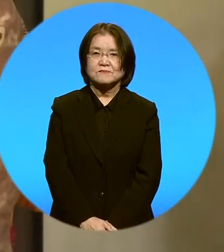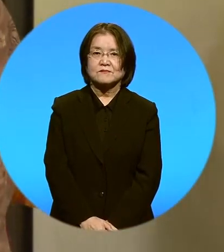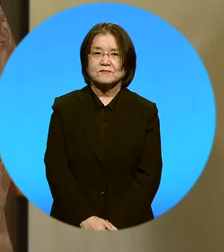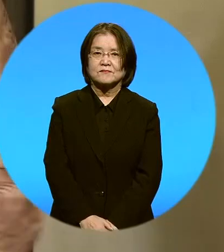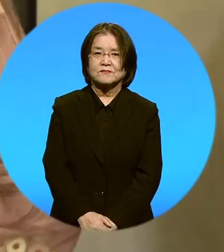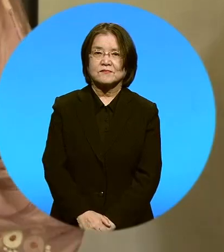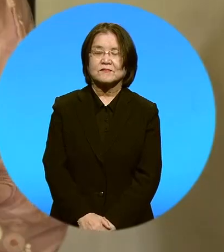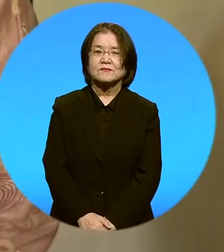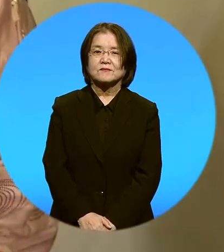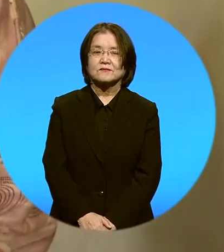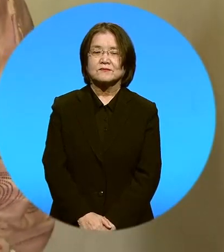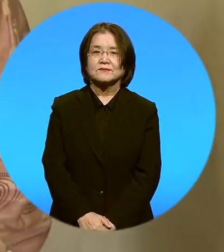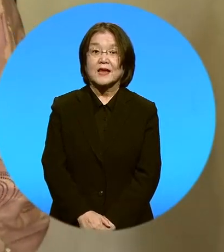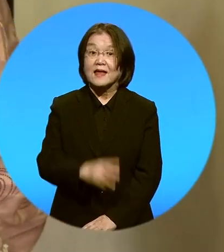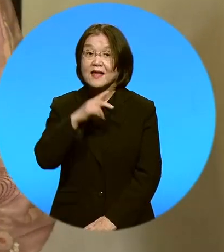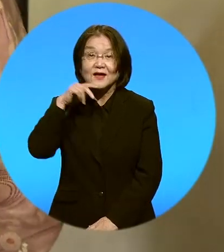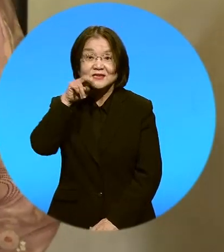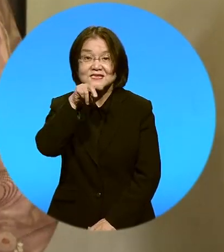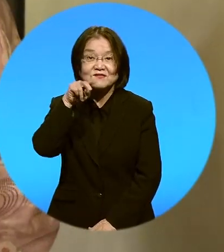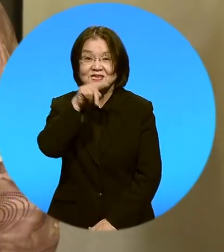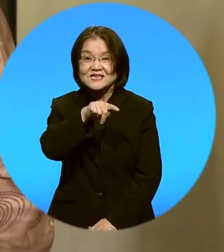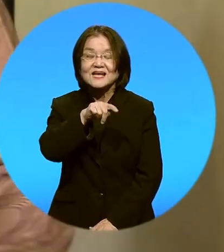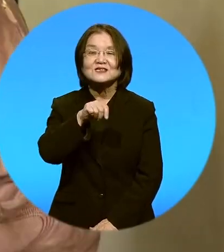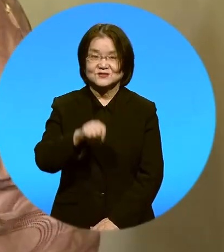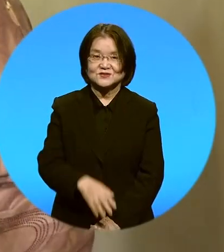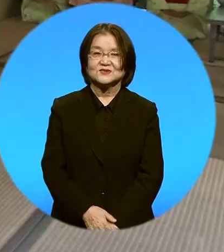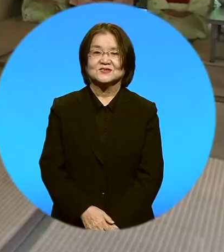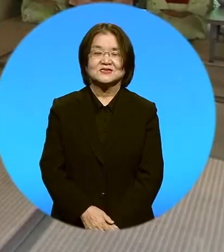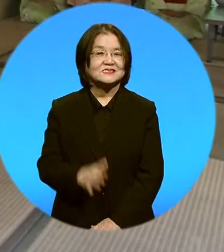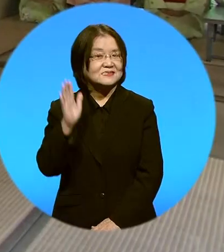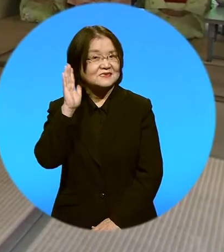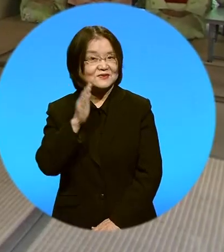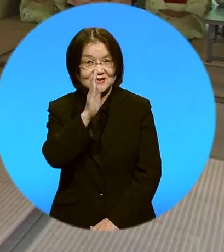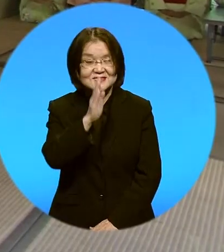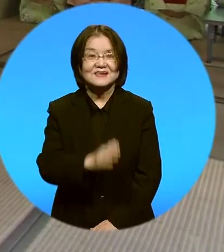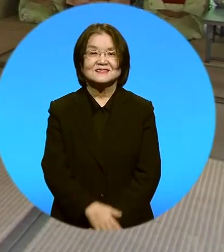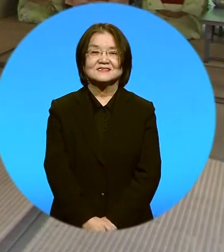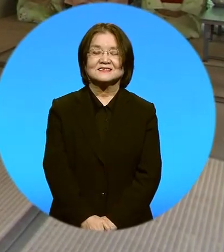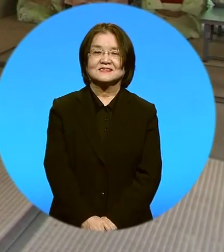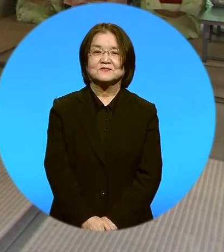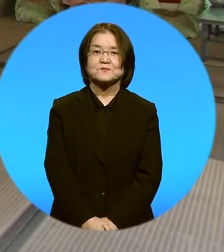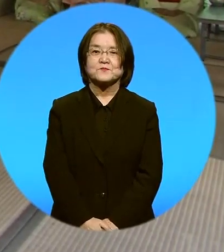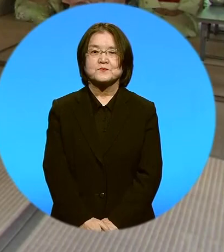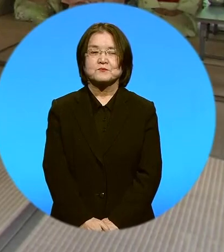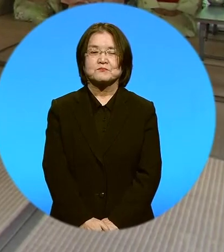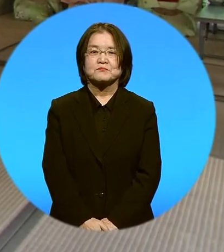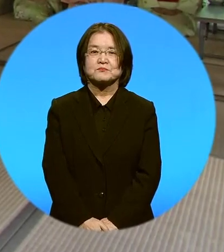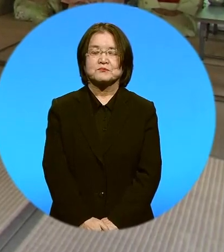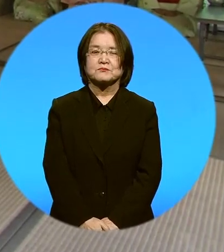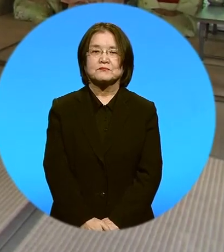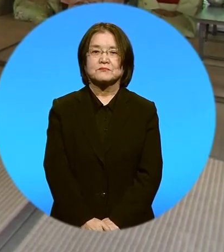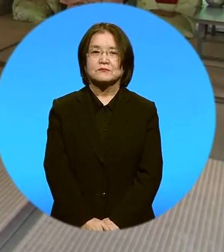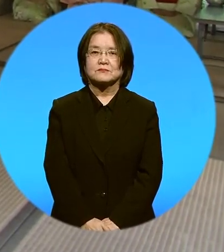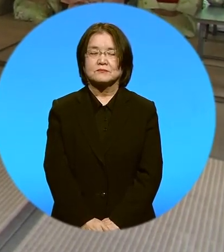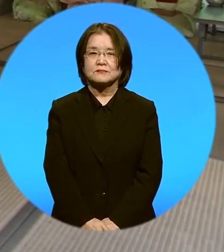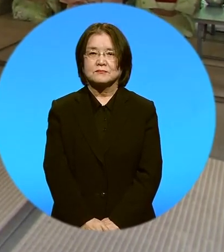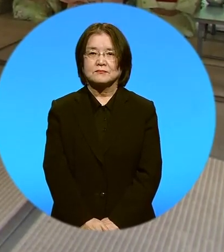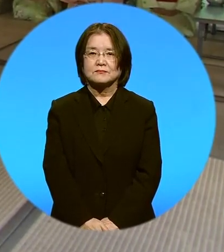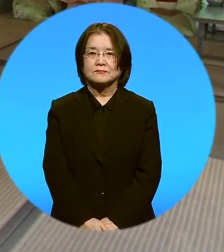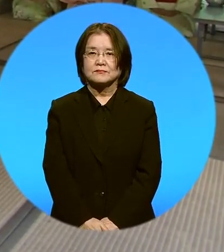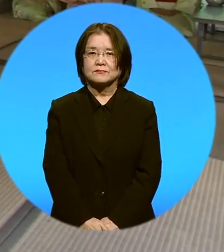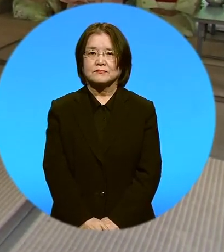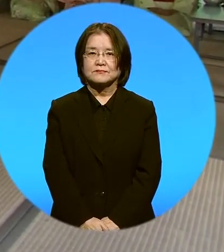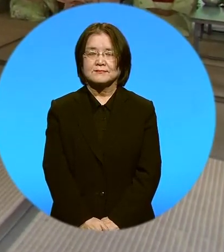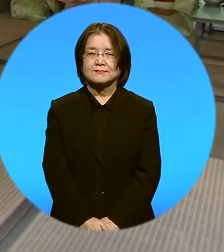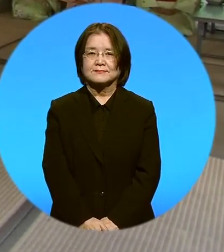look at the brochure and listen to me. The Fuji Hotspot is the only Japanese